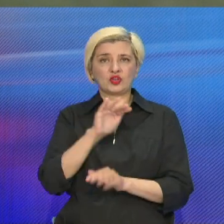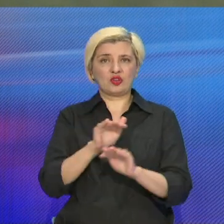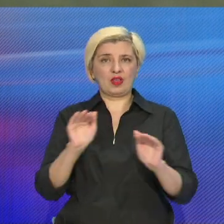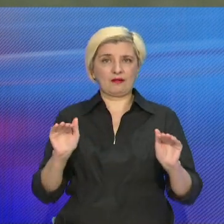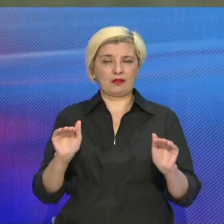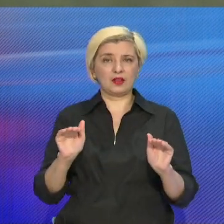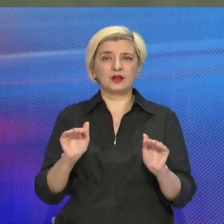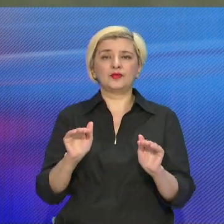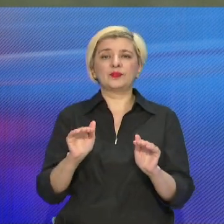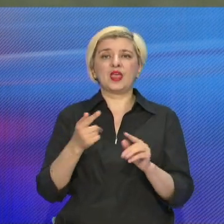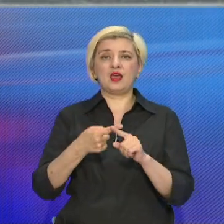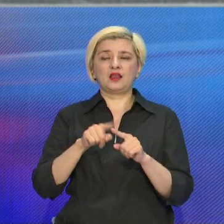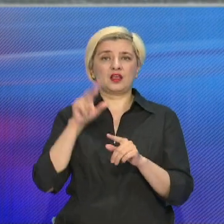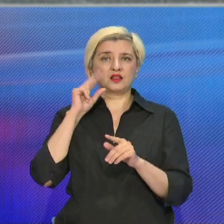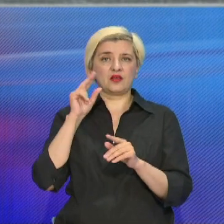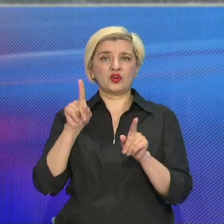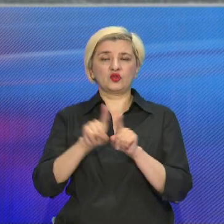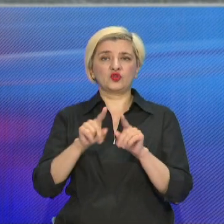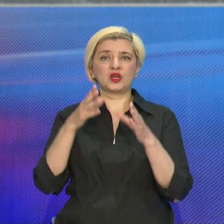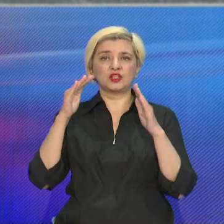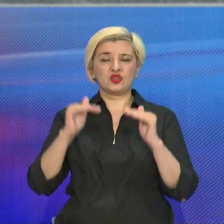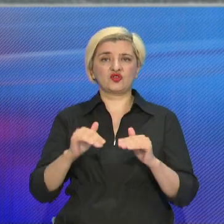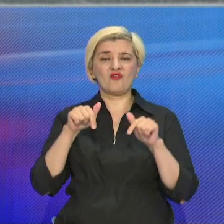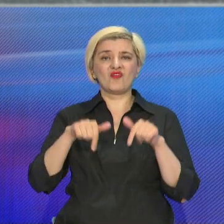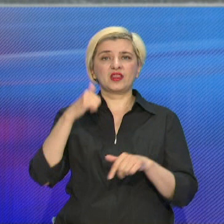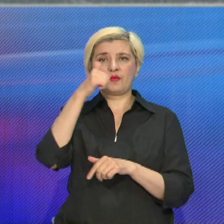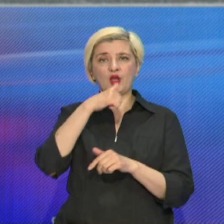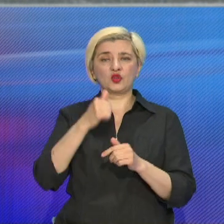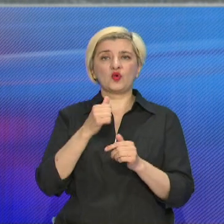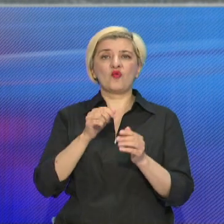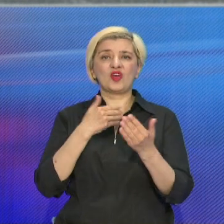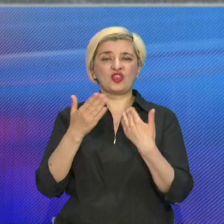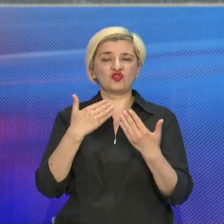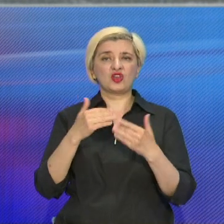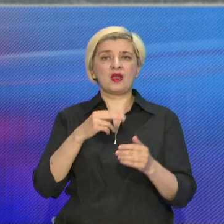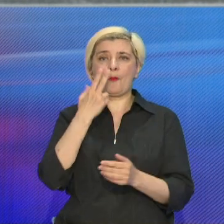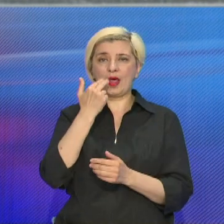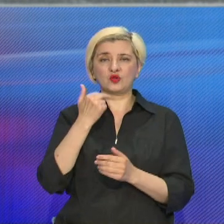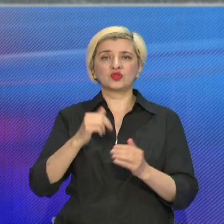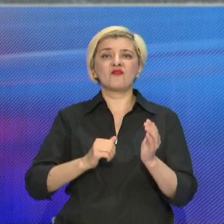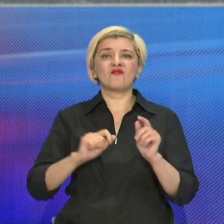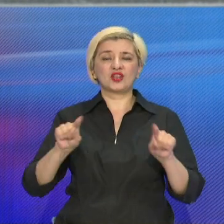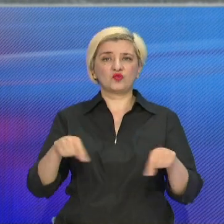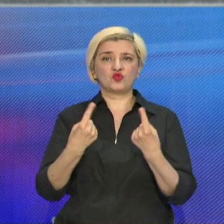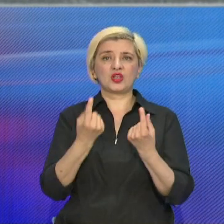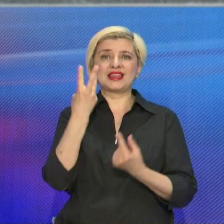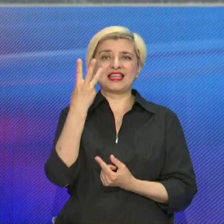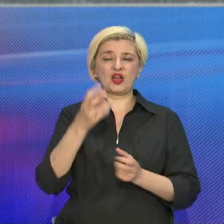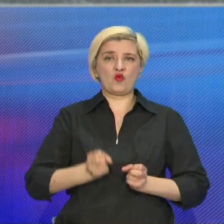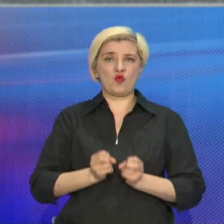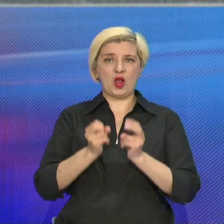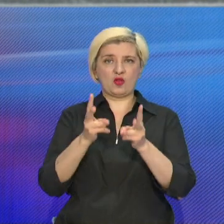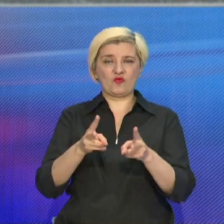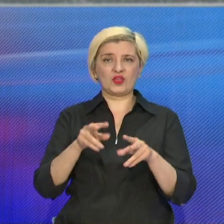В этом году в отношении подростков возбуждено только 3 уголовных дела. В прошлом году было в отношении 3 подростков. В прошлом году таких фактов